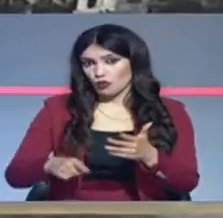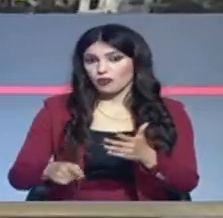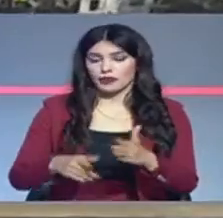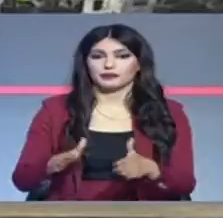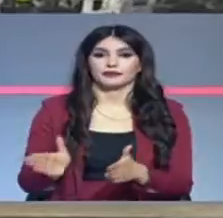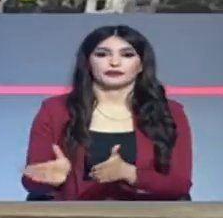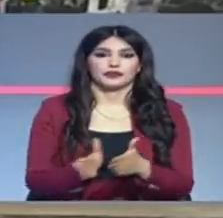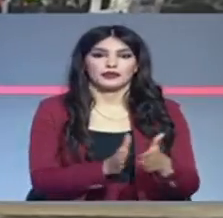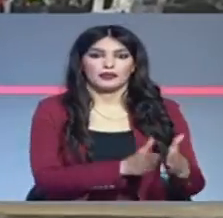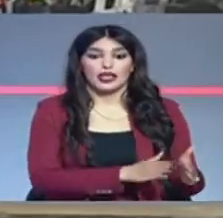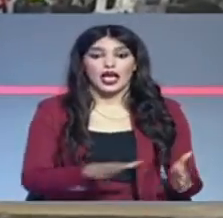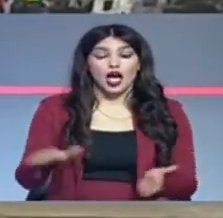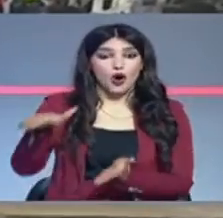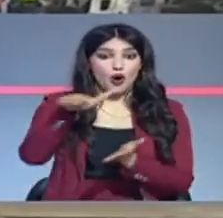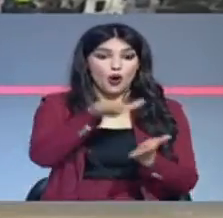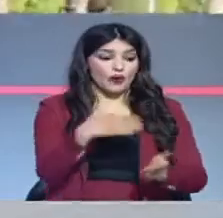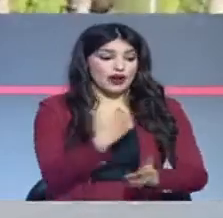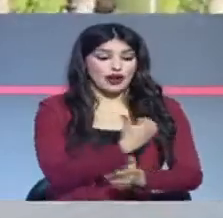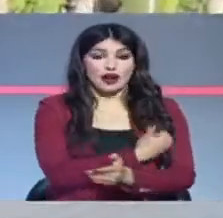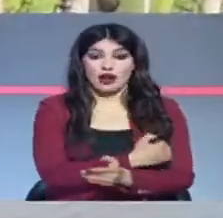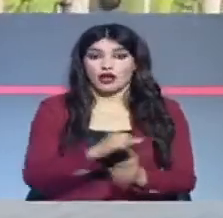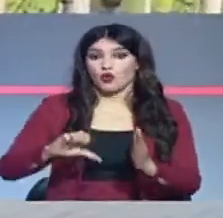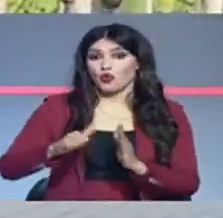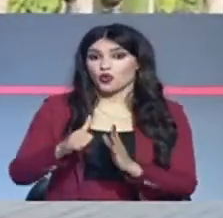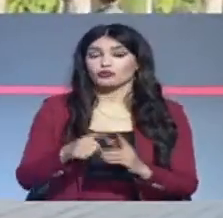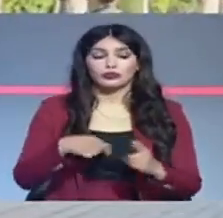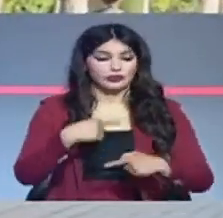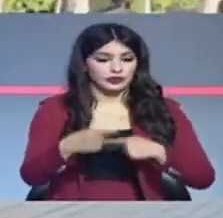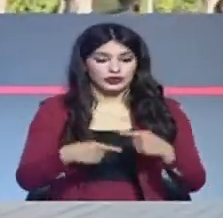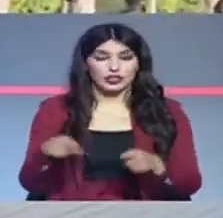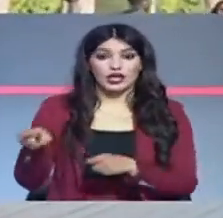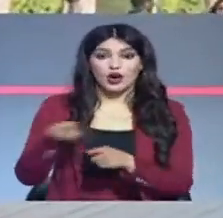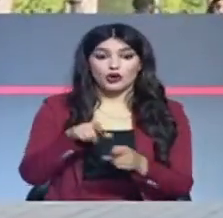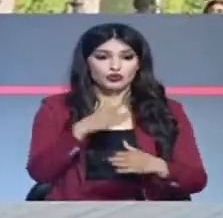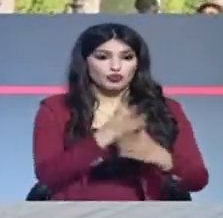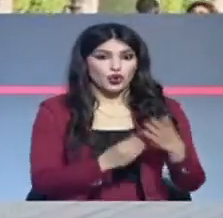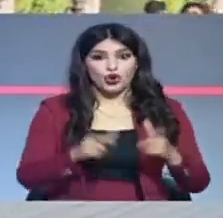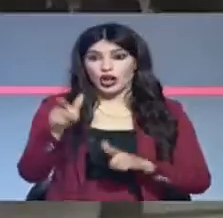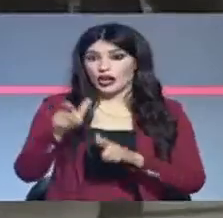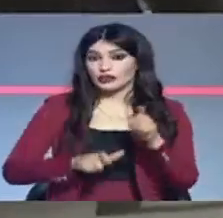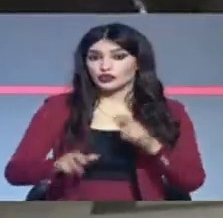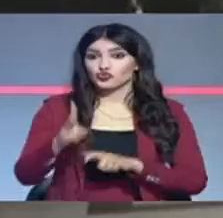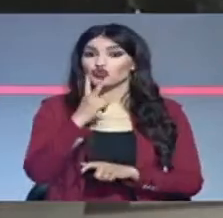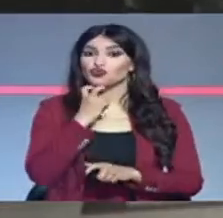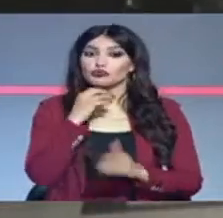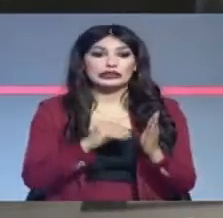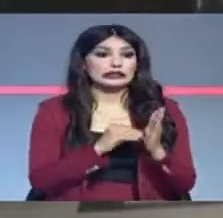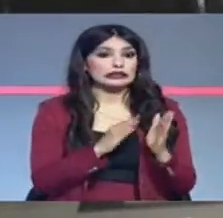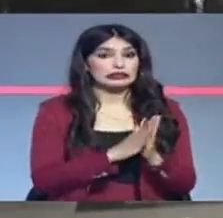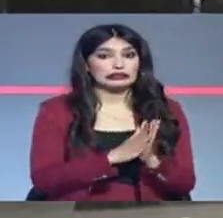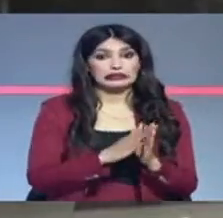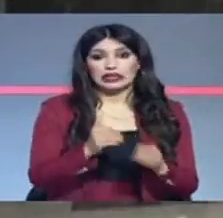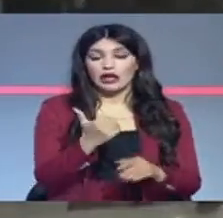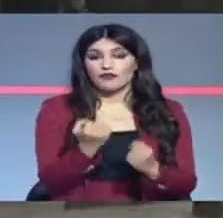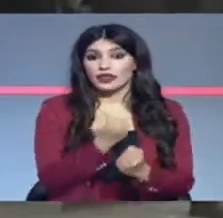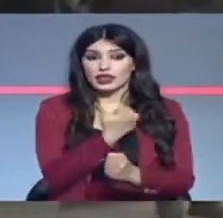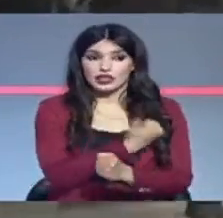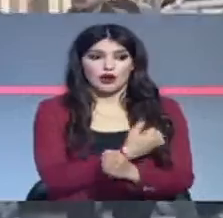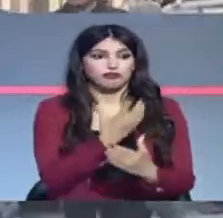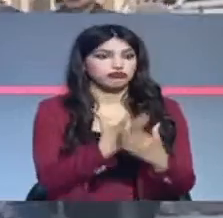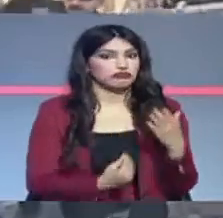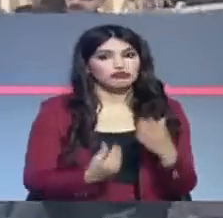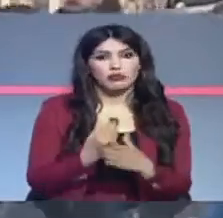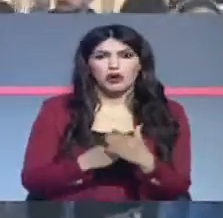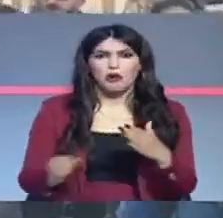وصولوا الدفعه الاولى من لقاحات كورونا يتزامن ومع اضافي اقبال التونسيين على التسجيل في حمله التلقيح اذ لم